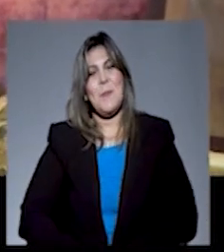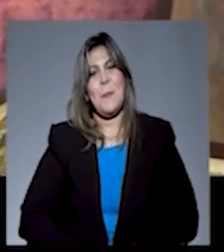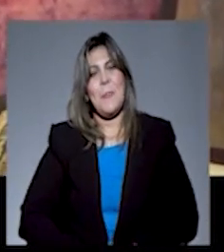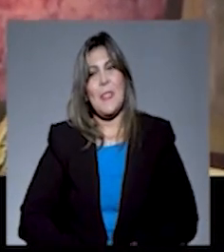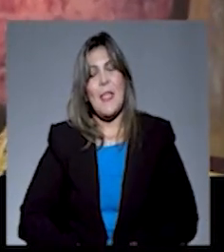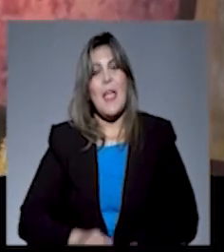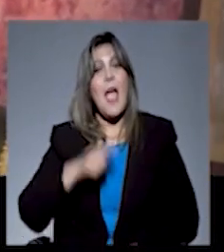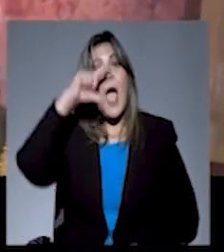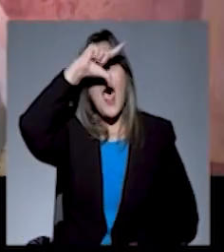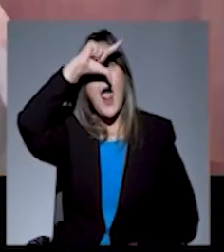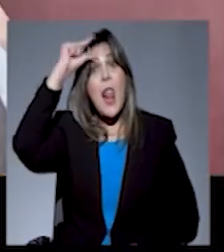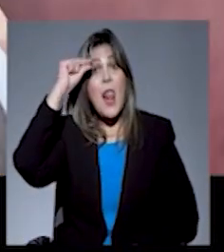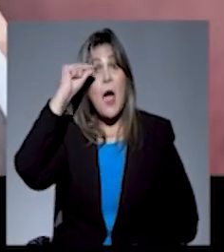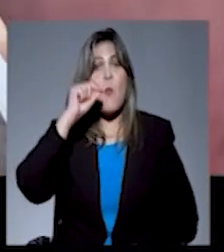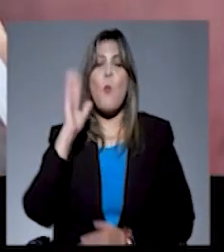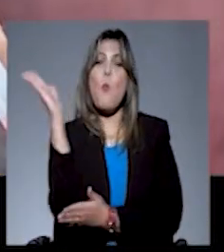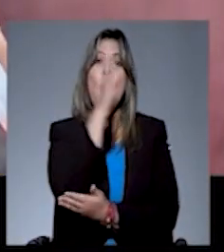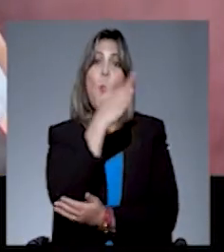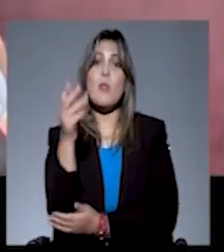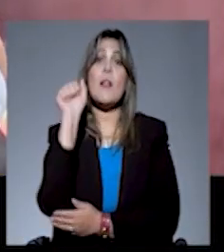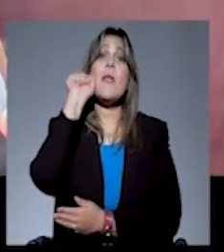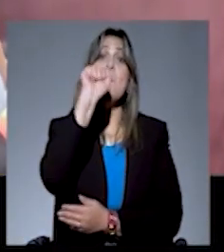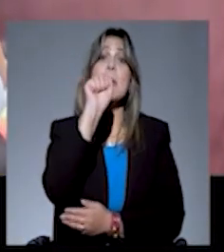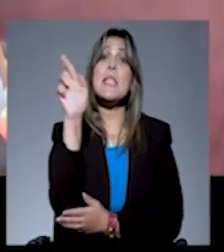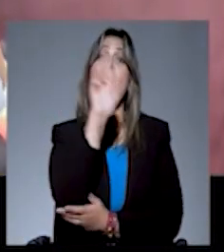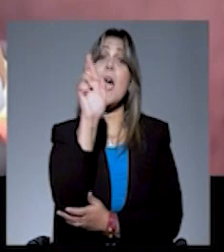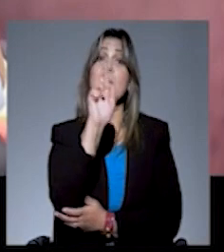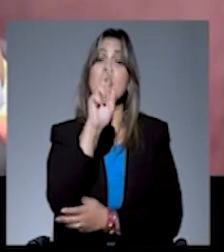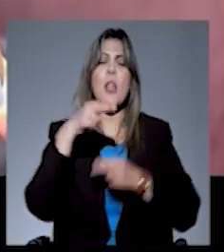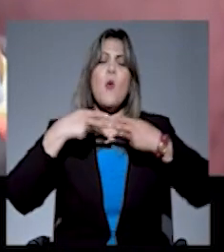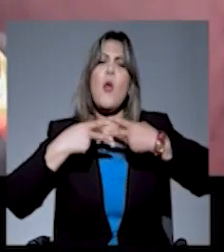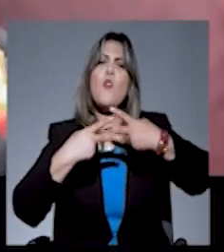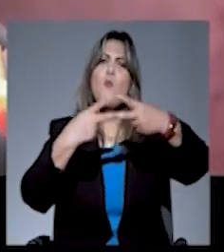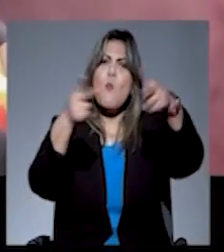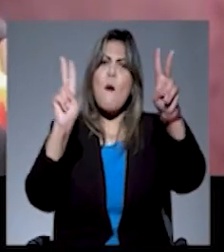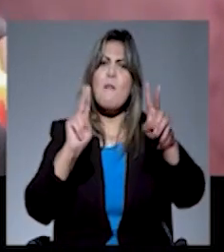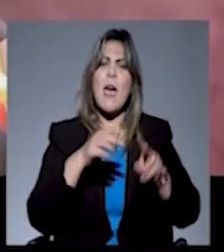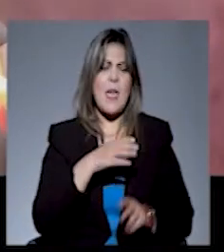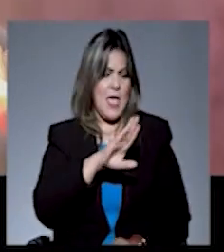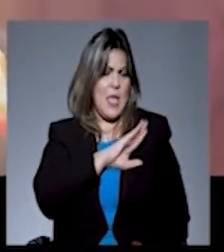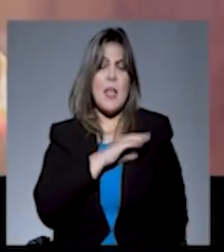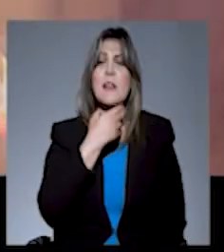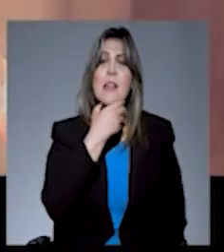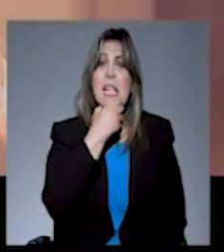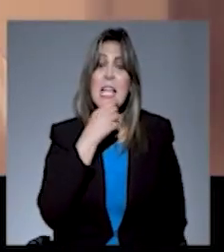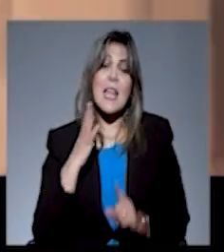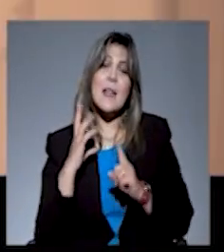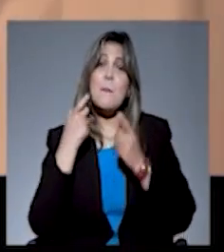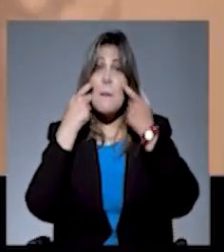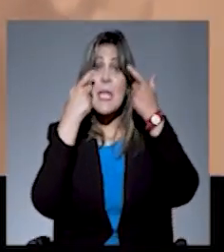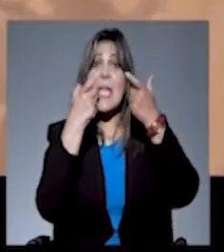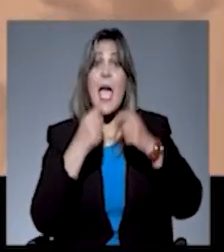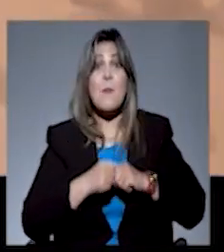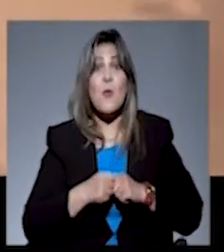لولا وطنية الأقباط نتقبل دعوة الأجانب لحمايتهم، وكانوا